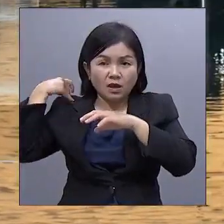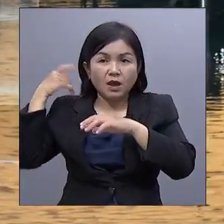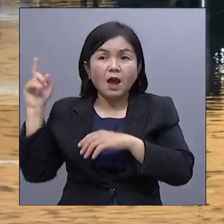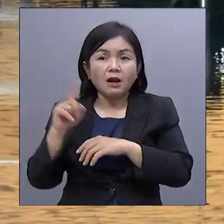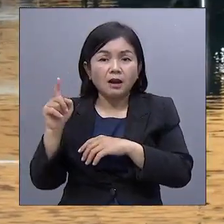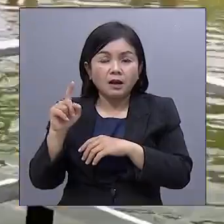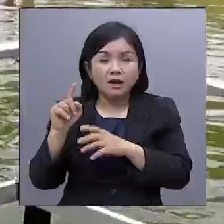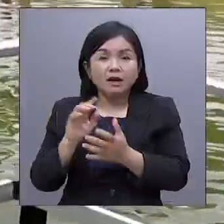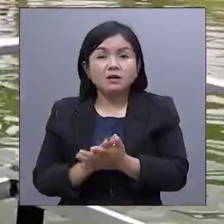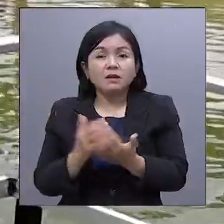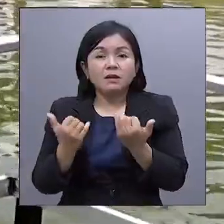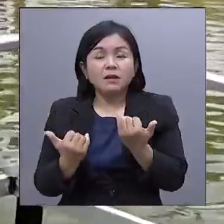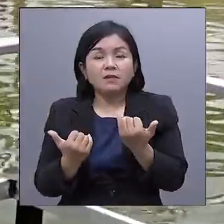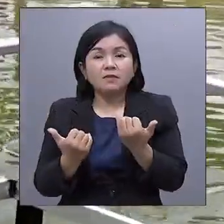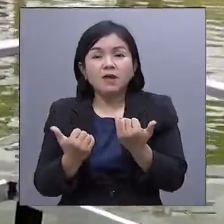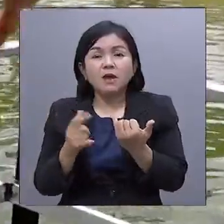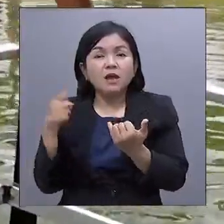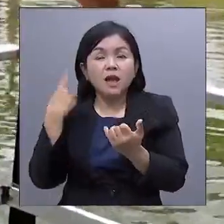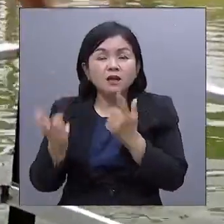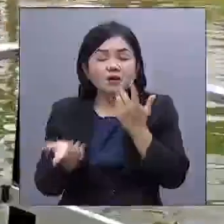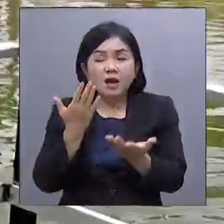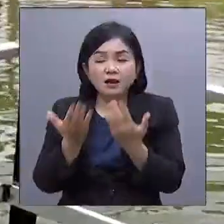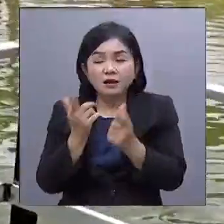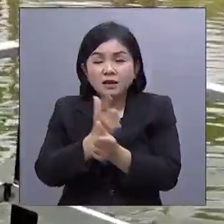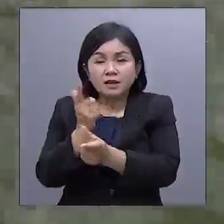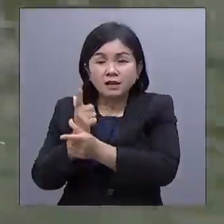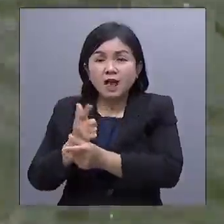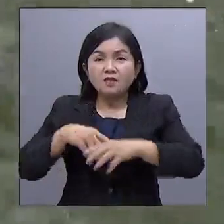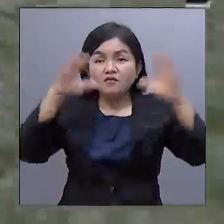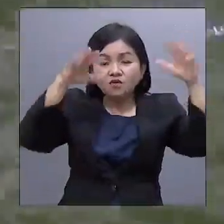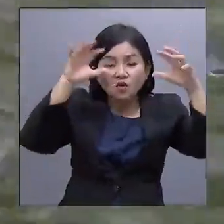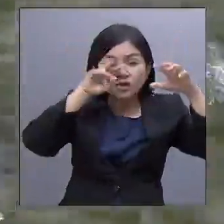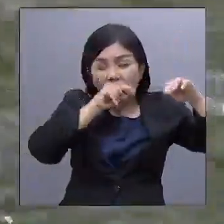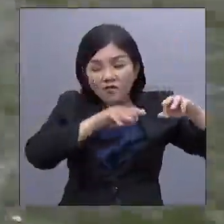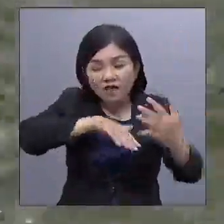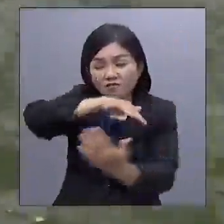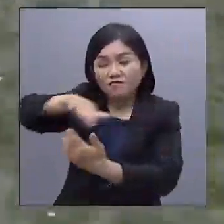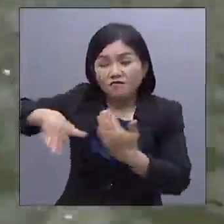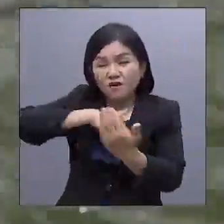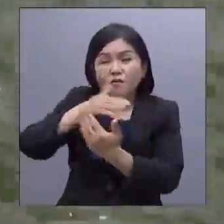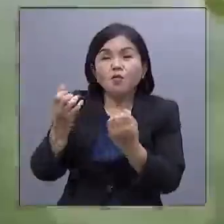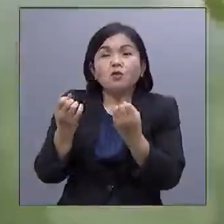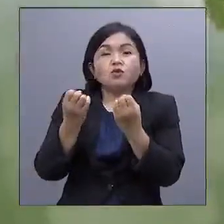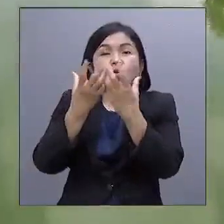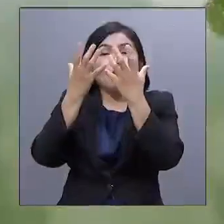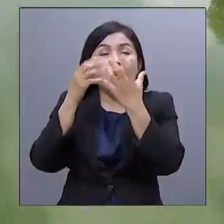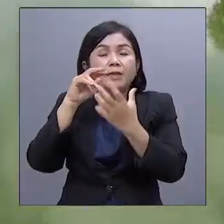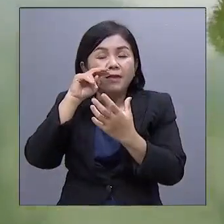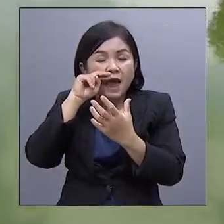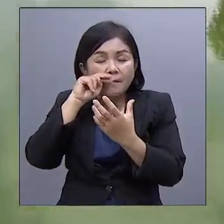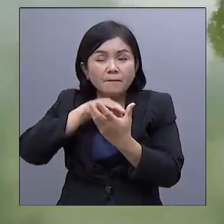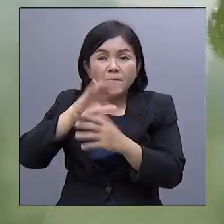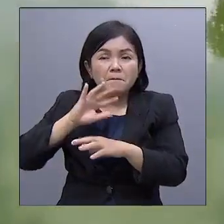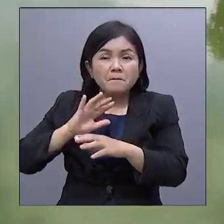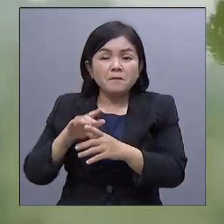างด้านฝั่งตะวันตกของภาคผู้ที่เลี้ยงสัตว์น้ำไม่ควรปล่อยน้ำฝนที่ตกลงบนดินไหลลงบ่อโดยตรงจะทำให้สภาพน้ำเปลี่ยนรวมทั้งคว